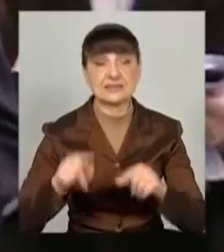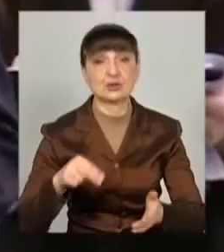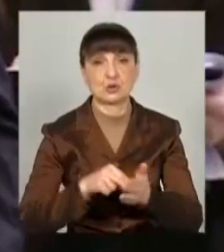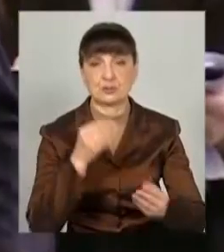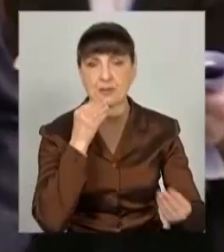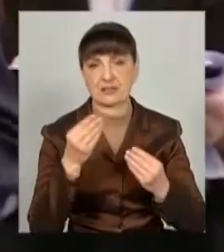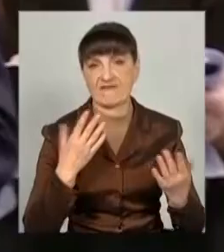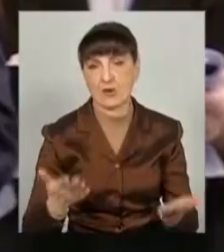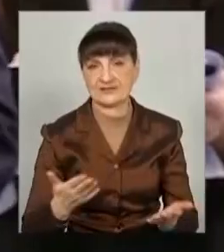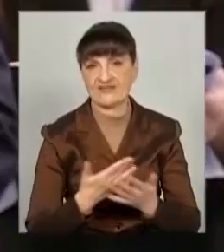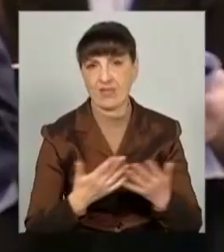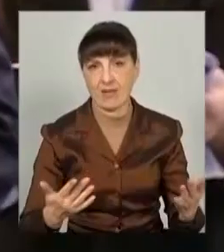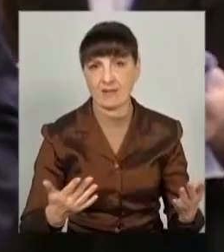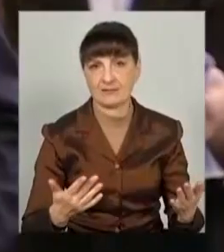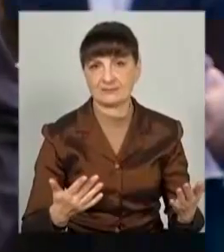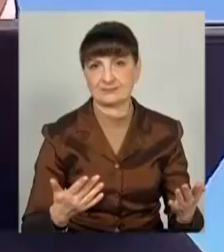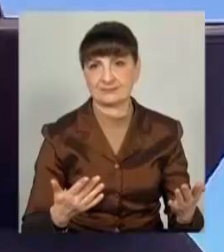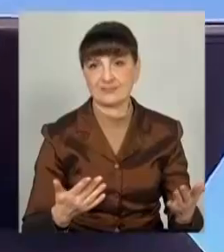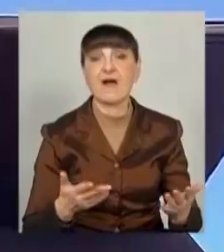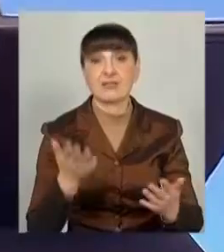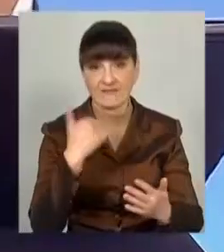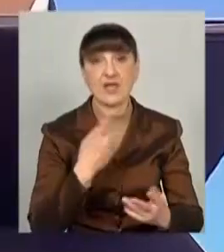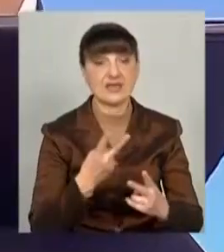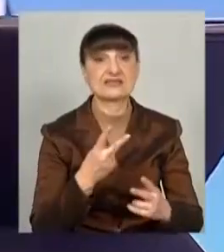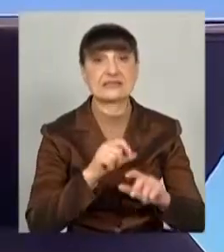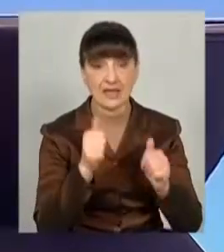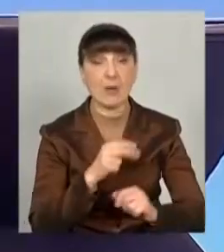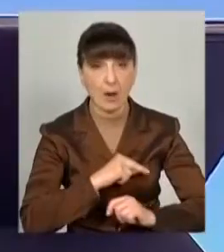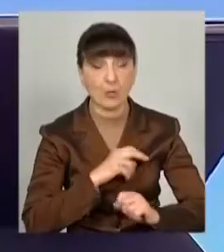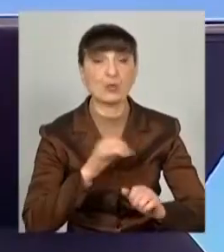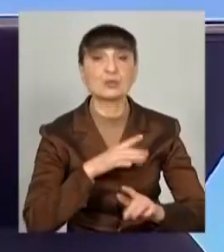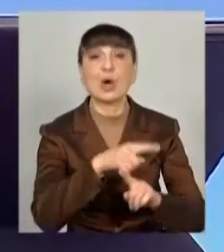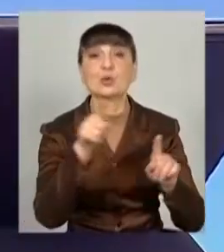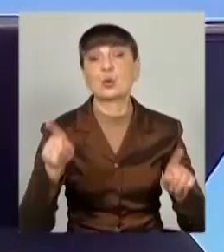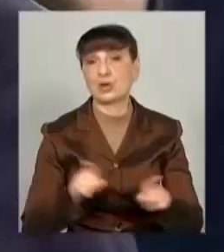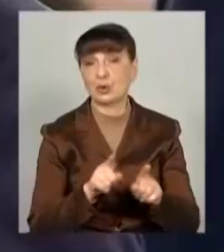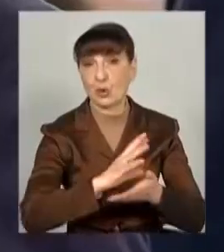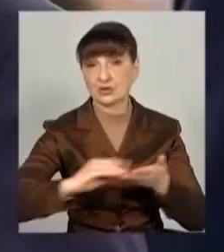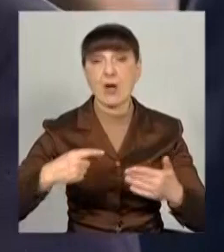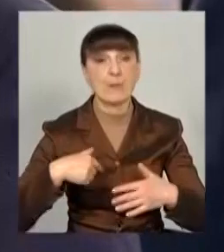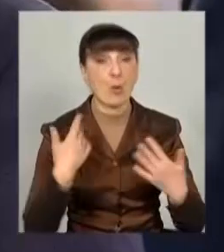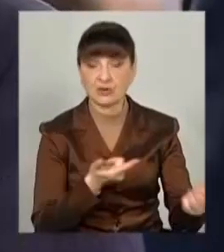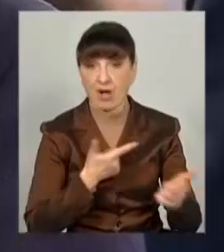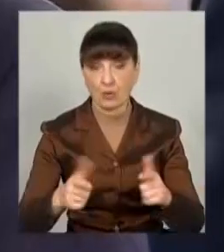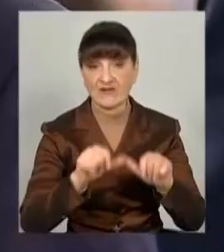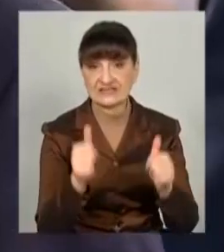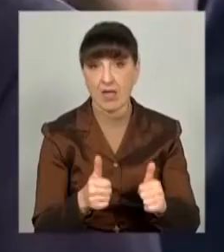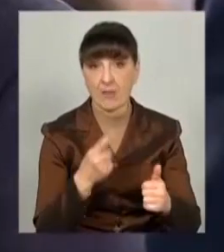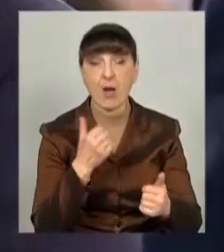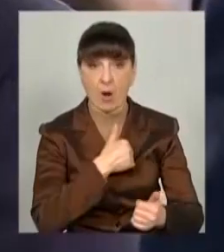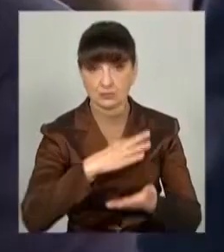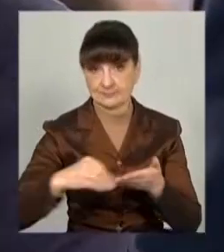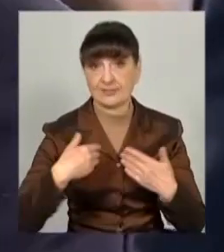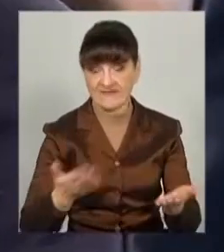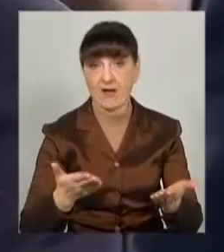продовольствия продуктов питания Покажите схему если заработаете может быть другие у нас готовы мы хотим сделать